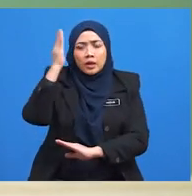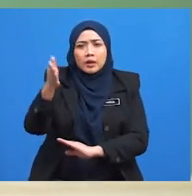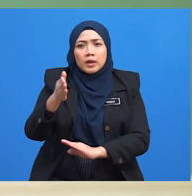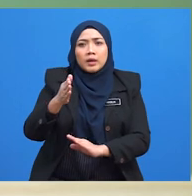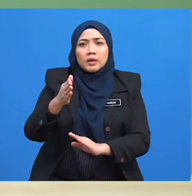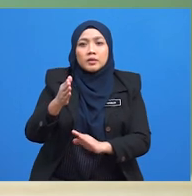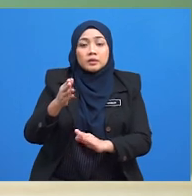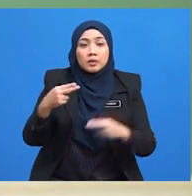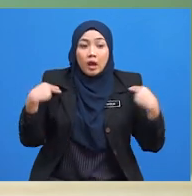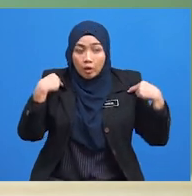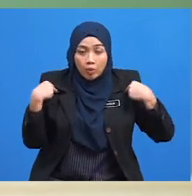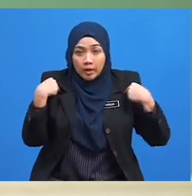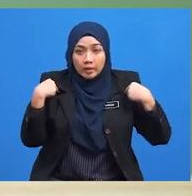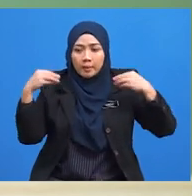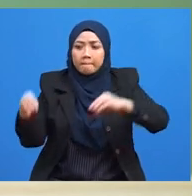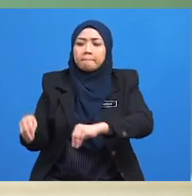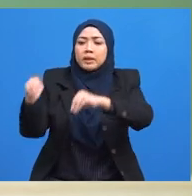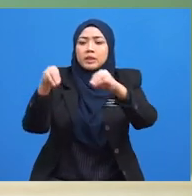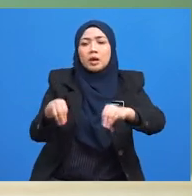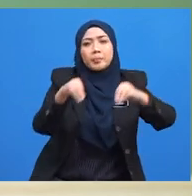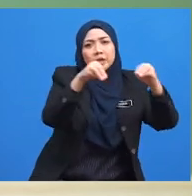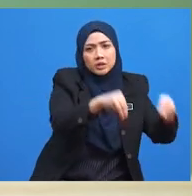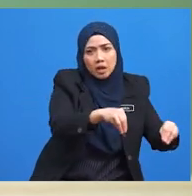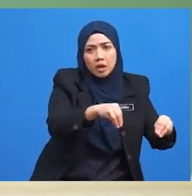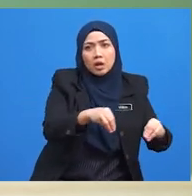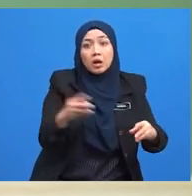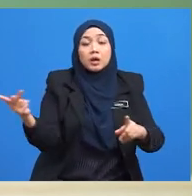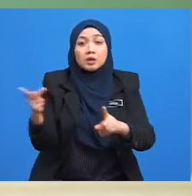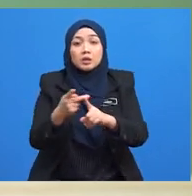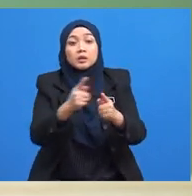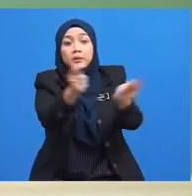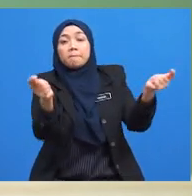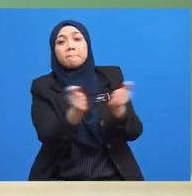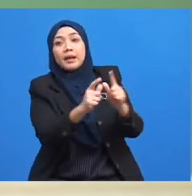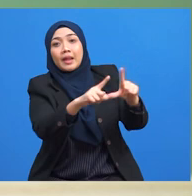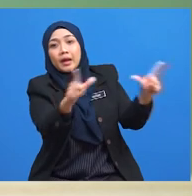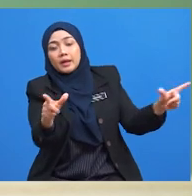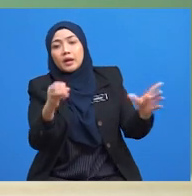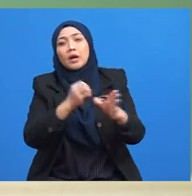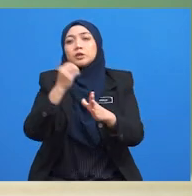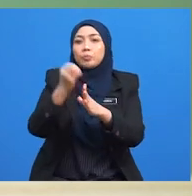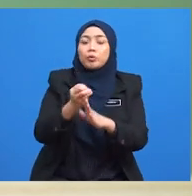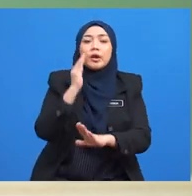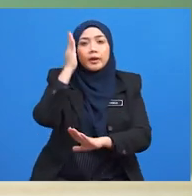ke kawasan lain atau haiwan akan mati disebabkan ketiadaan makanan.